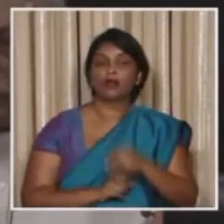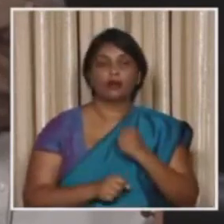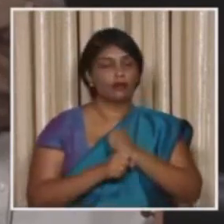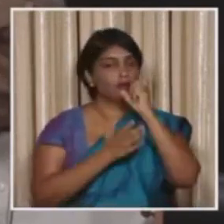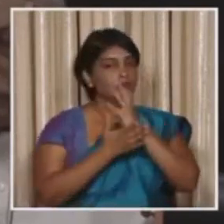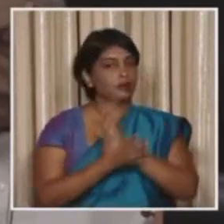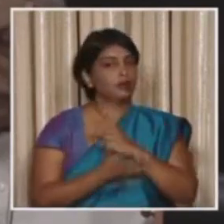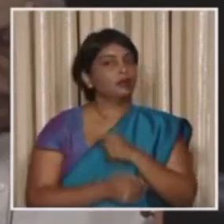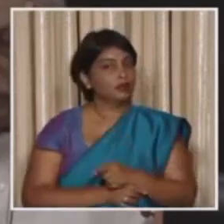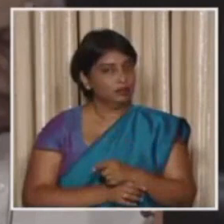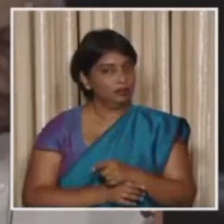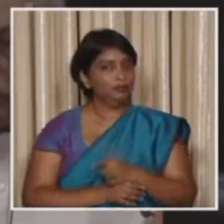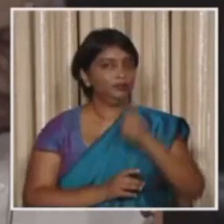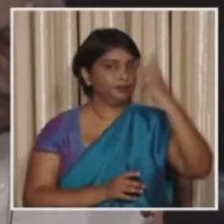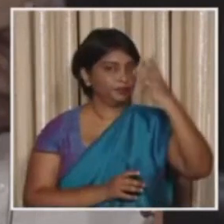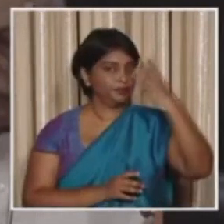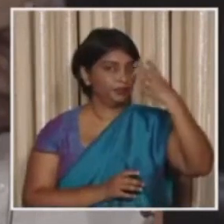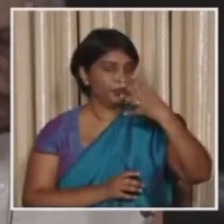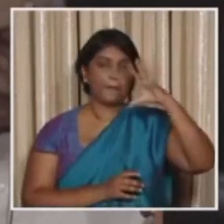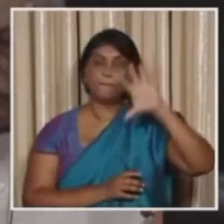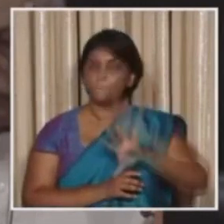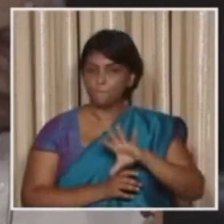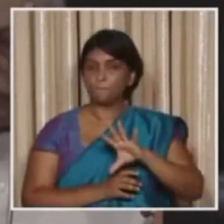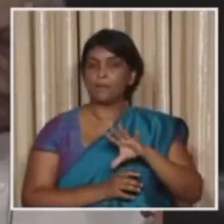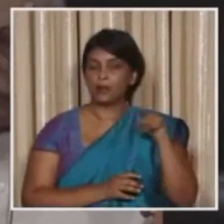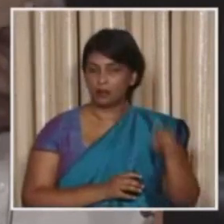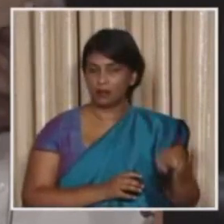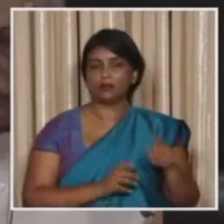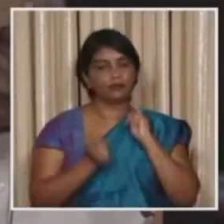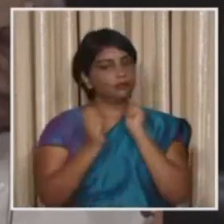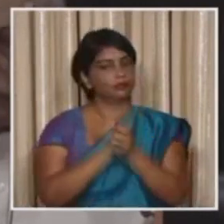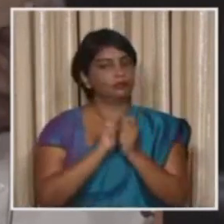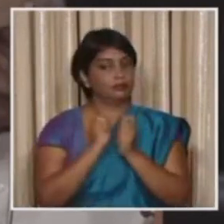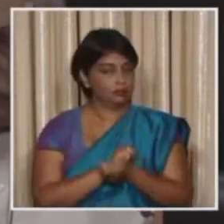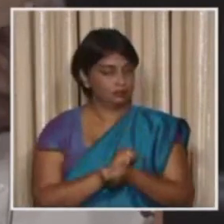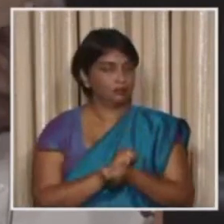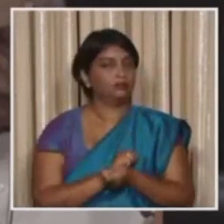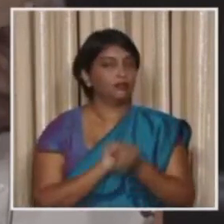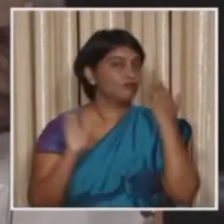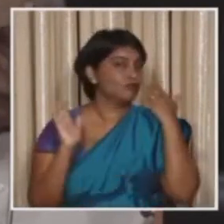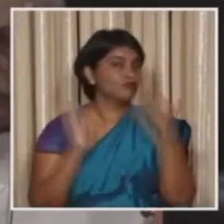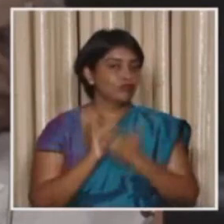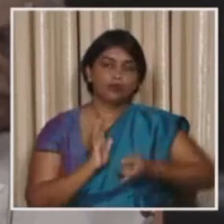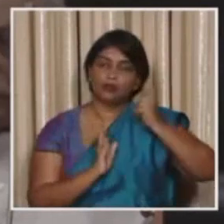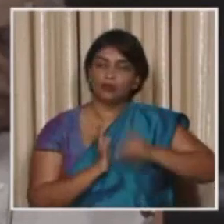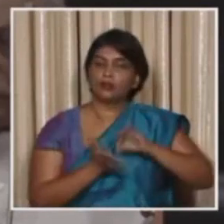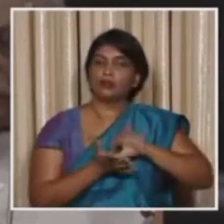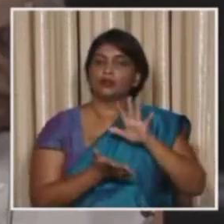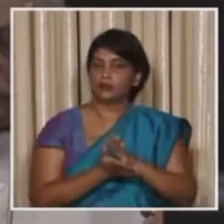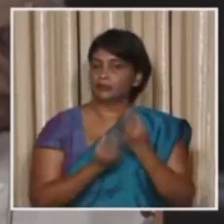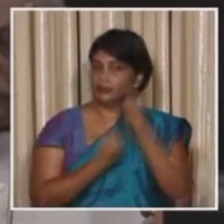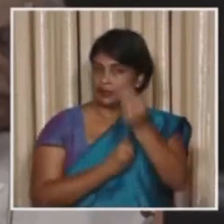ආණ්ඩුක්‍රම ව්‍යවස්ථාවේ 3-4 සහ 5 වෙනි වගන්ති සංශෝධනය පිළිබඳ නිර්දේශ ලබා දී